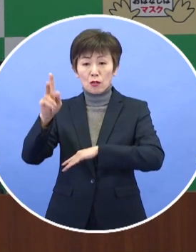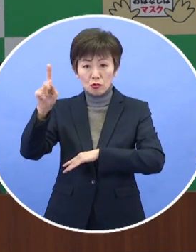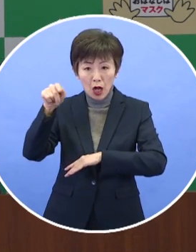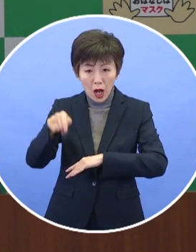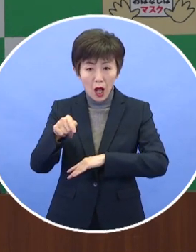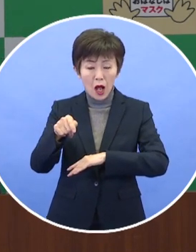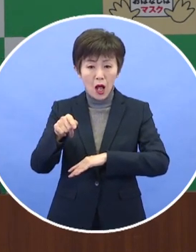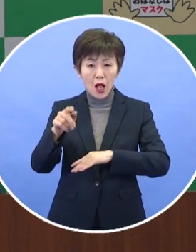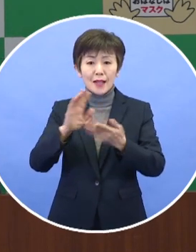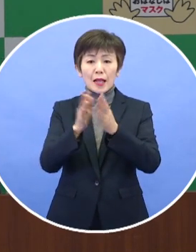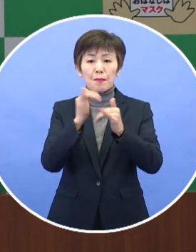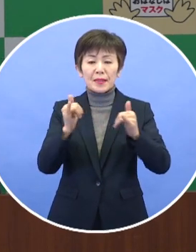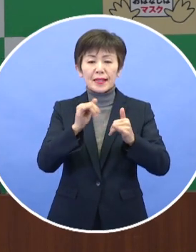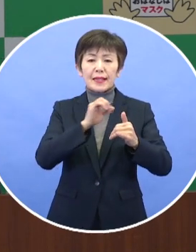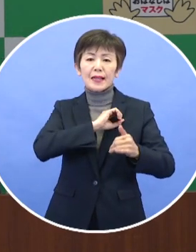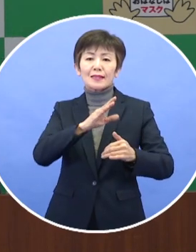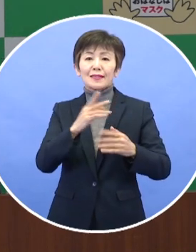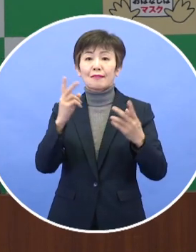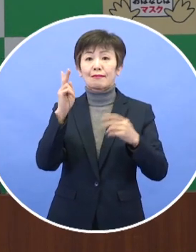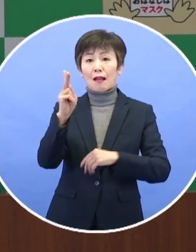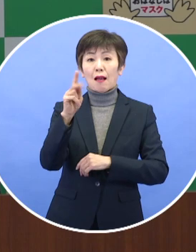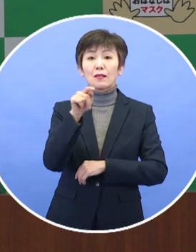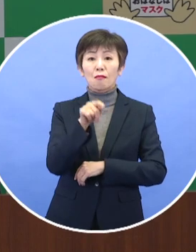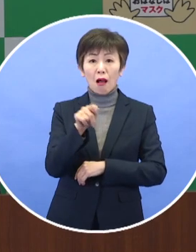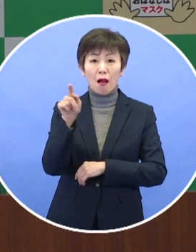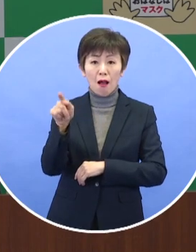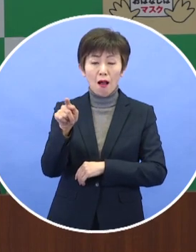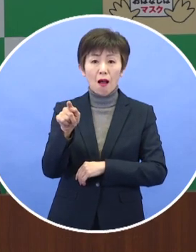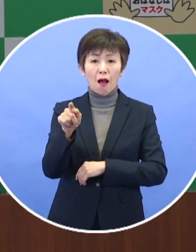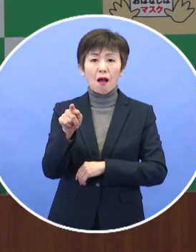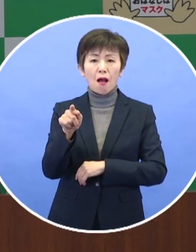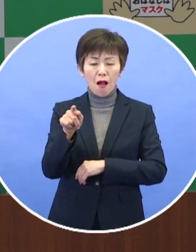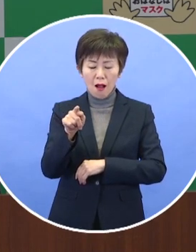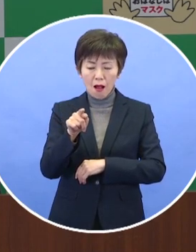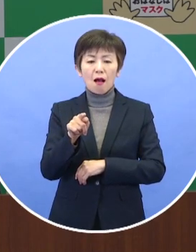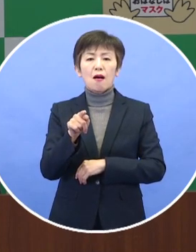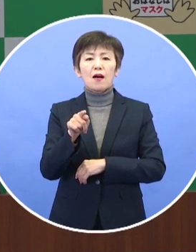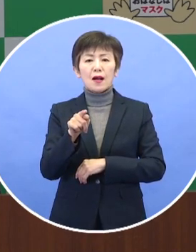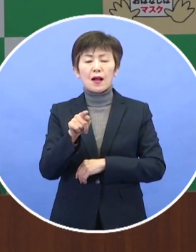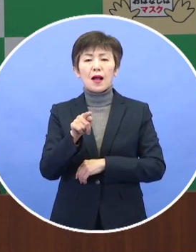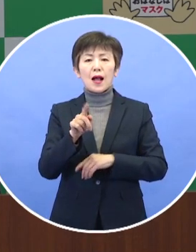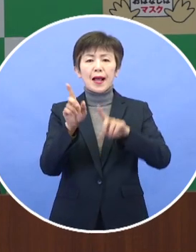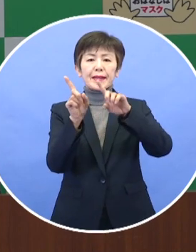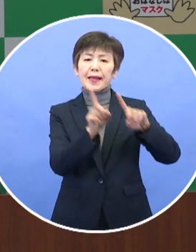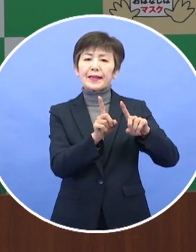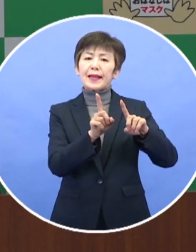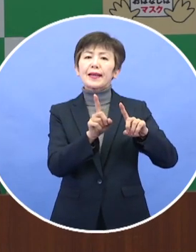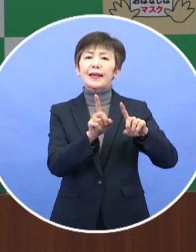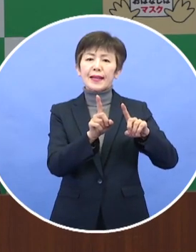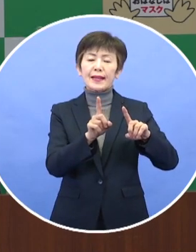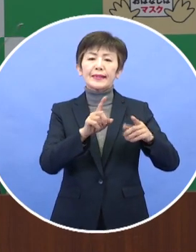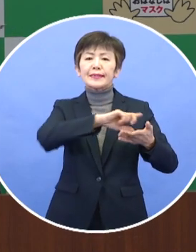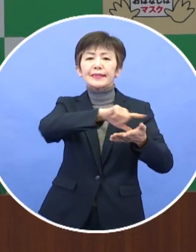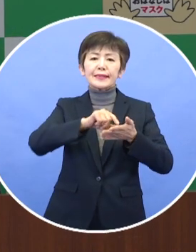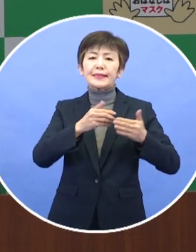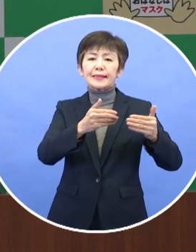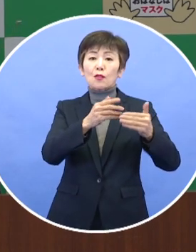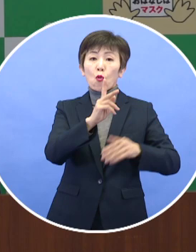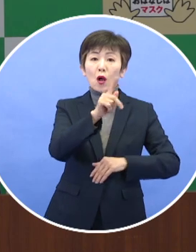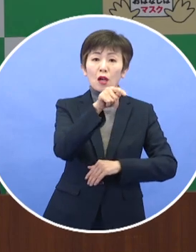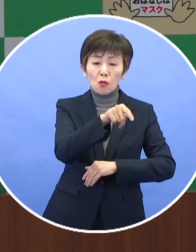民活躍課とか、あとは電源立地地域振興課とか建築、